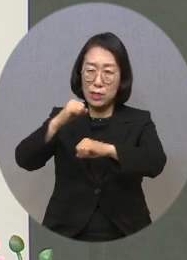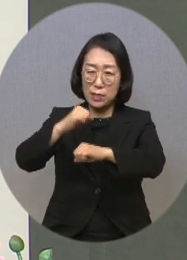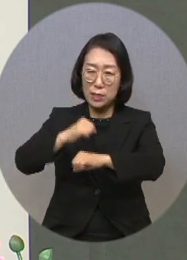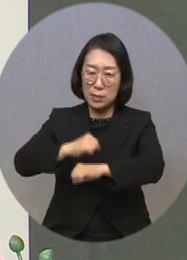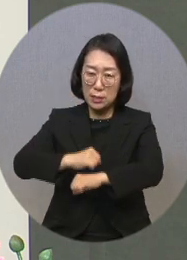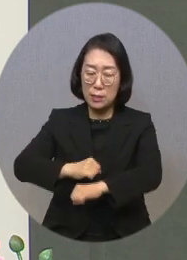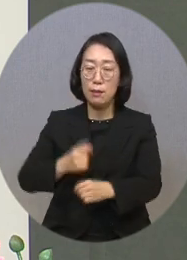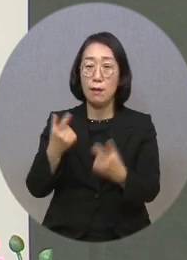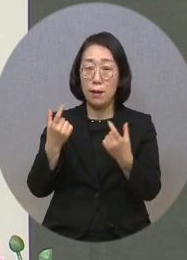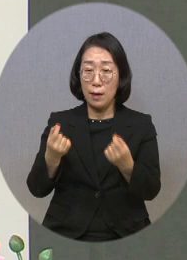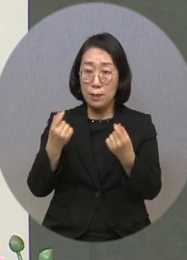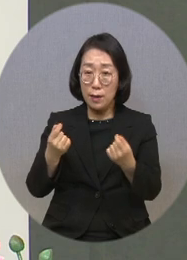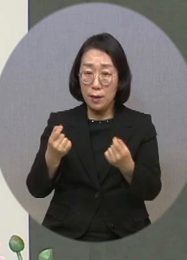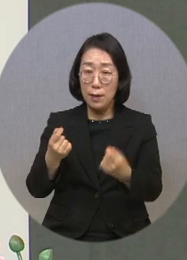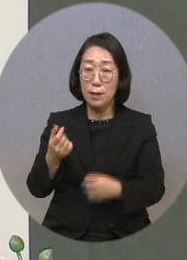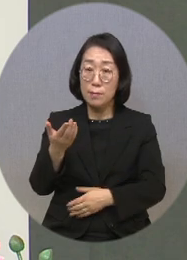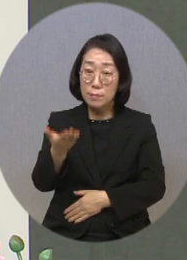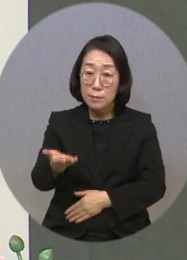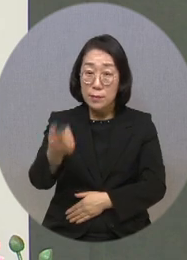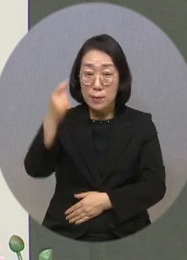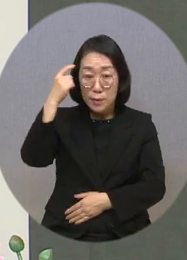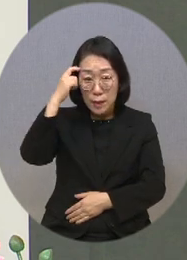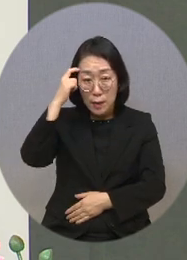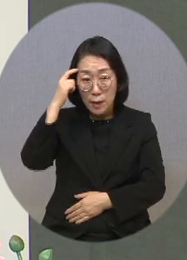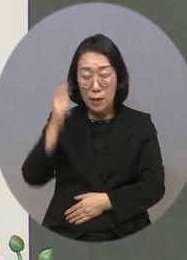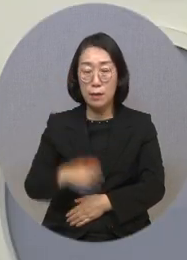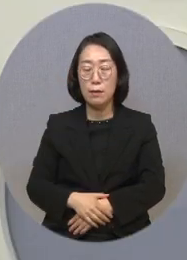무너질 것이다. 막 이런 말씀인가요?